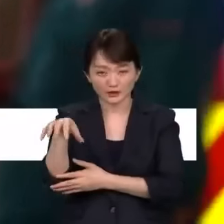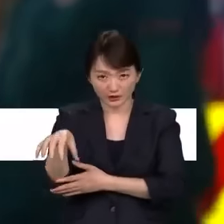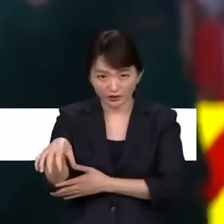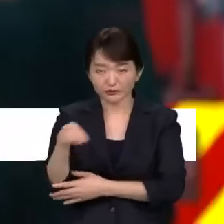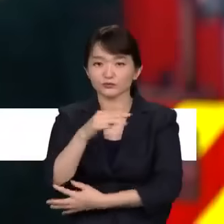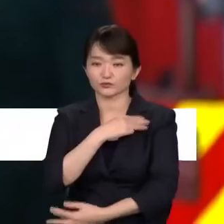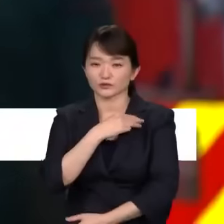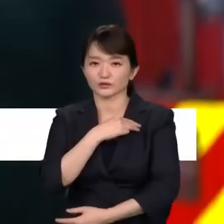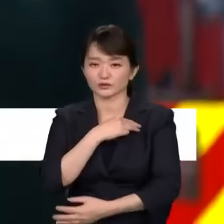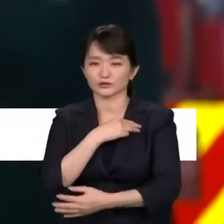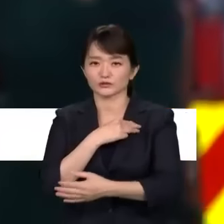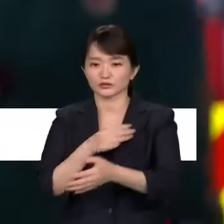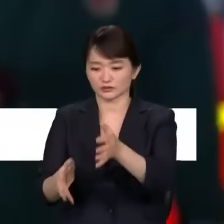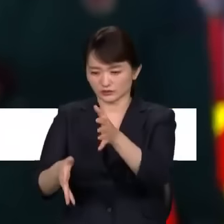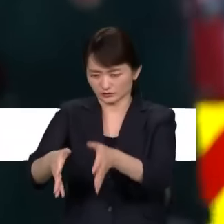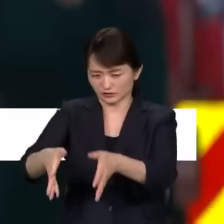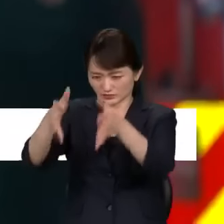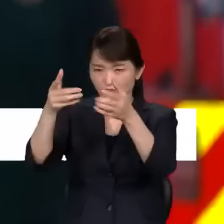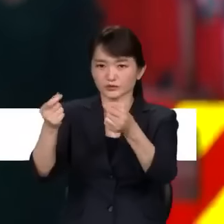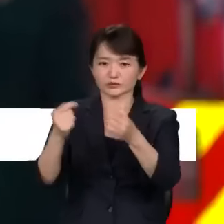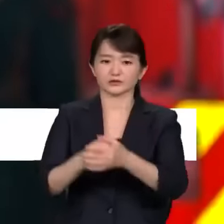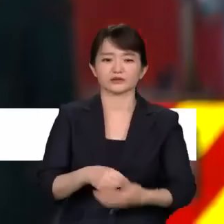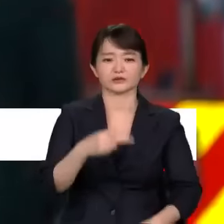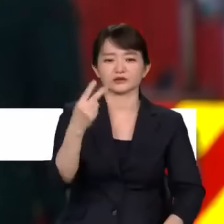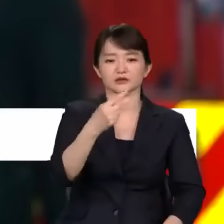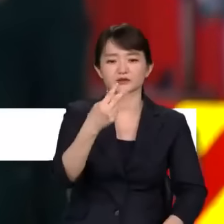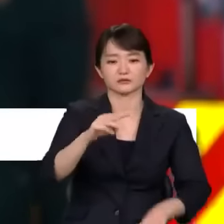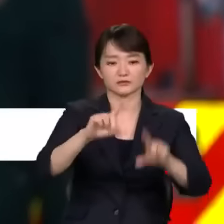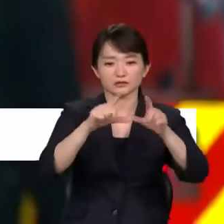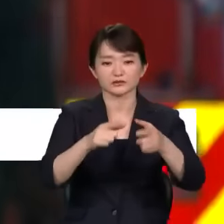2003년도에 건축 완공이 났는데 그때는